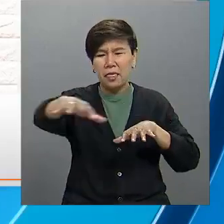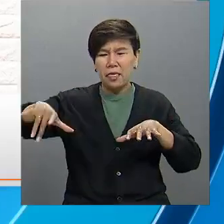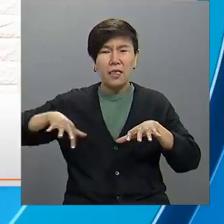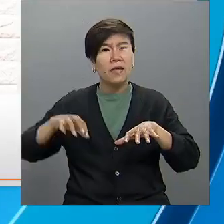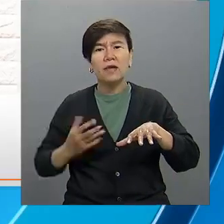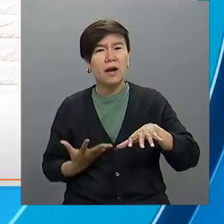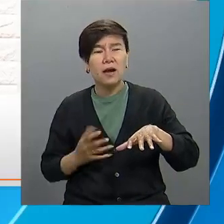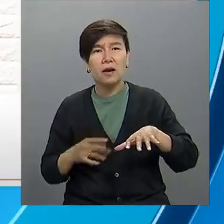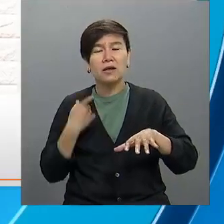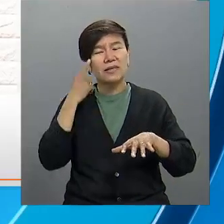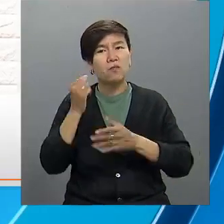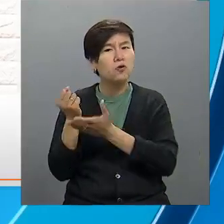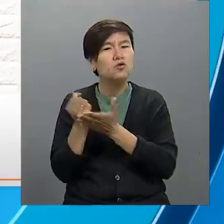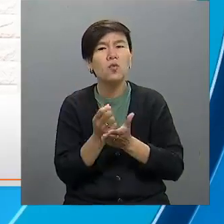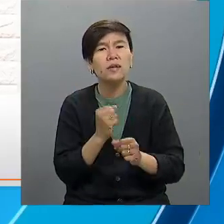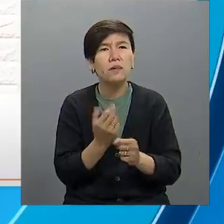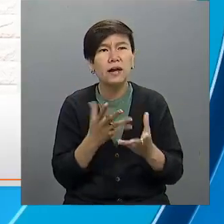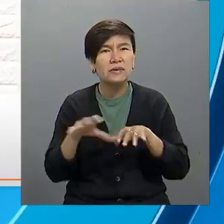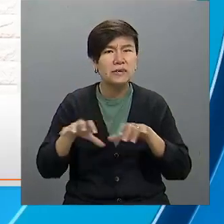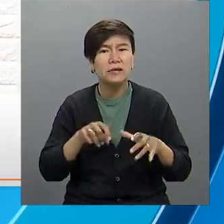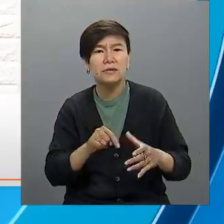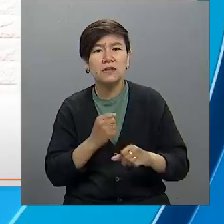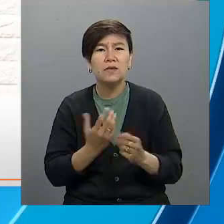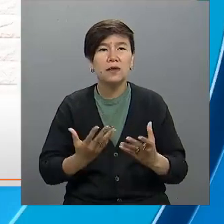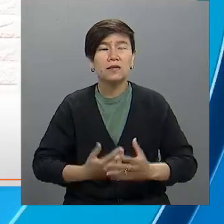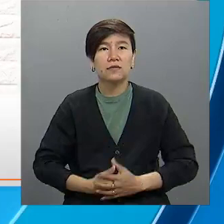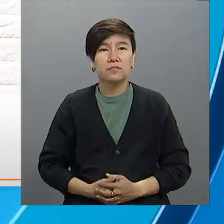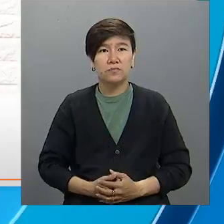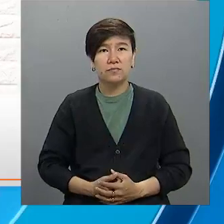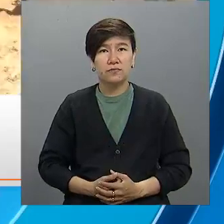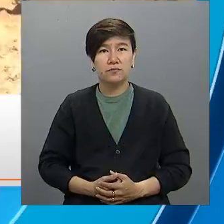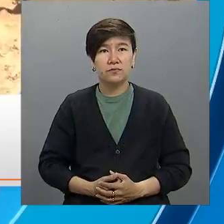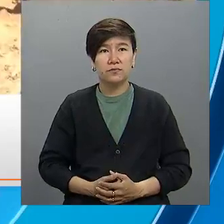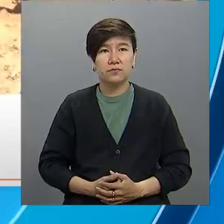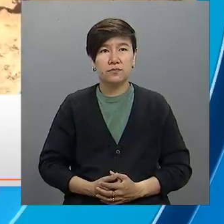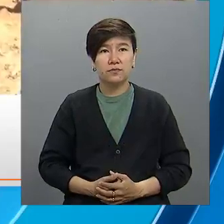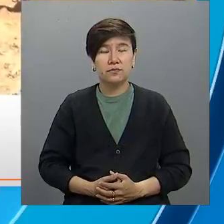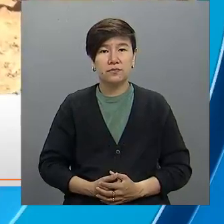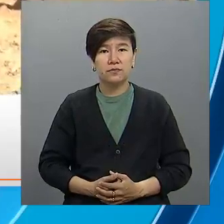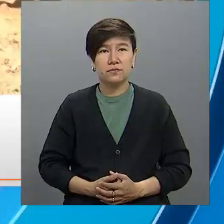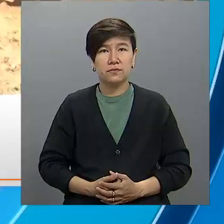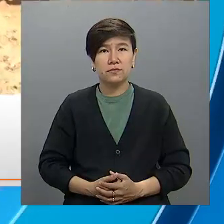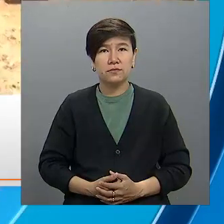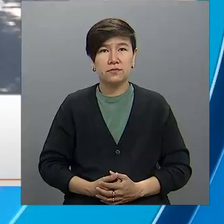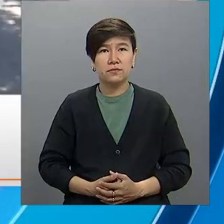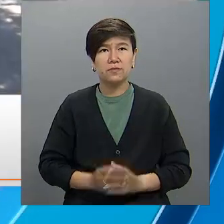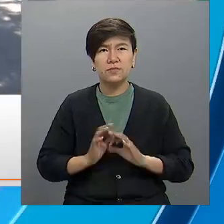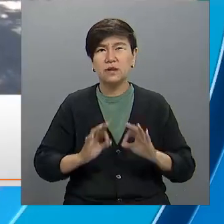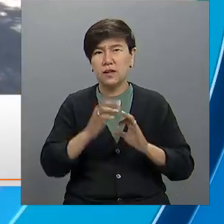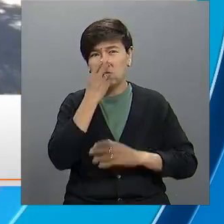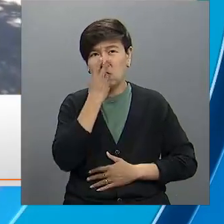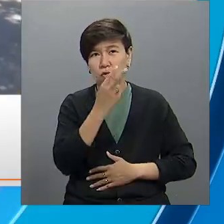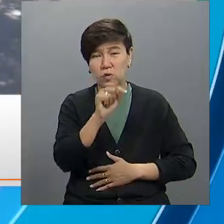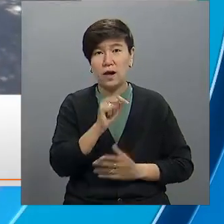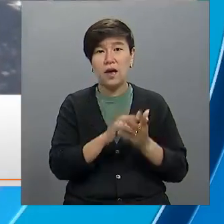พอจะช่วยได้บ้างครับผ อ.คือก็ต้องทราบสภาพภูมิประเทศของตำบลเกาะลิบงด้วยนะครับ